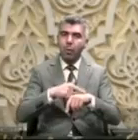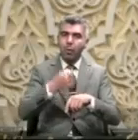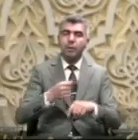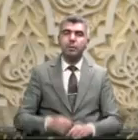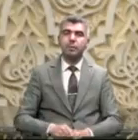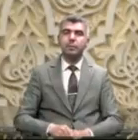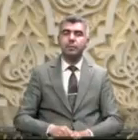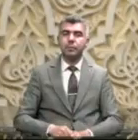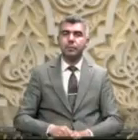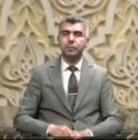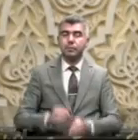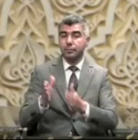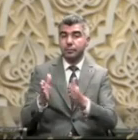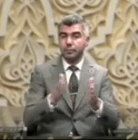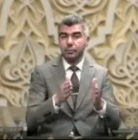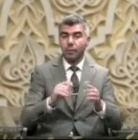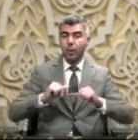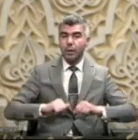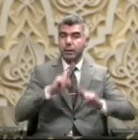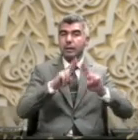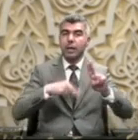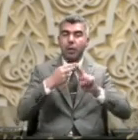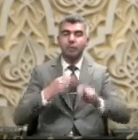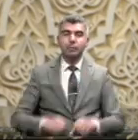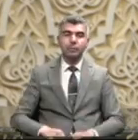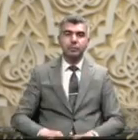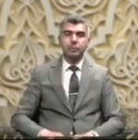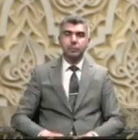لكم وسيد الوزير عندكم